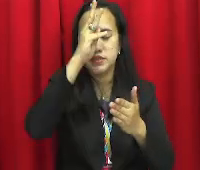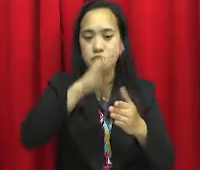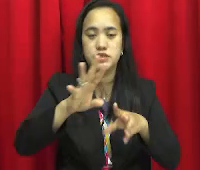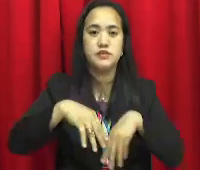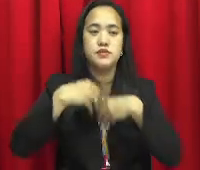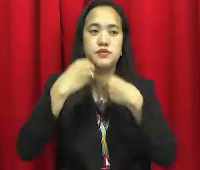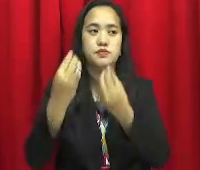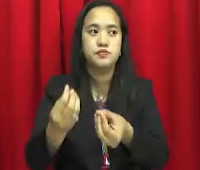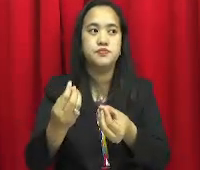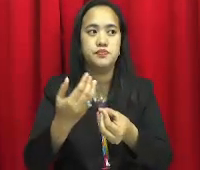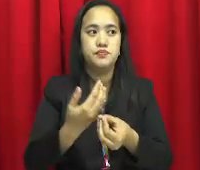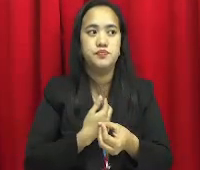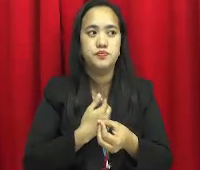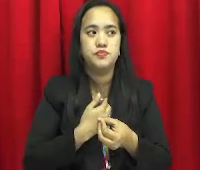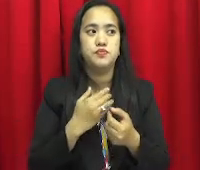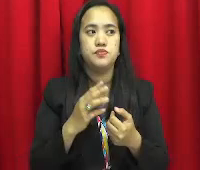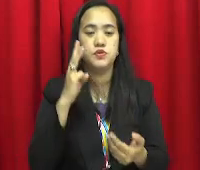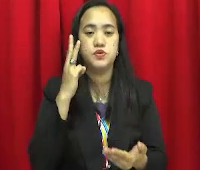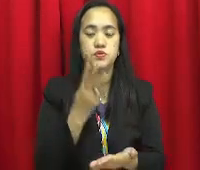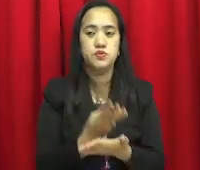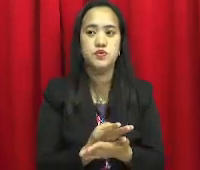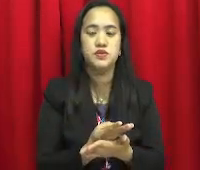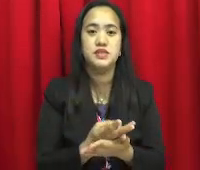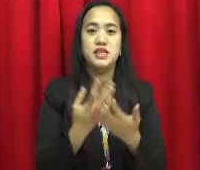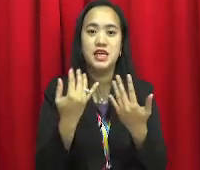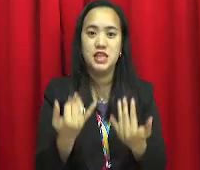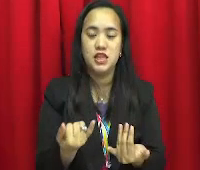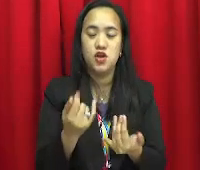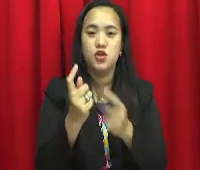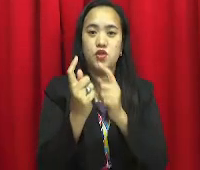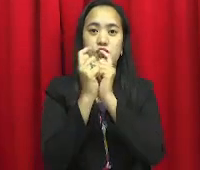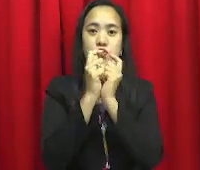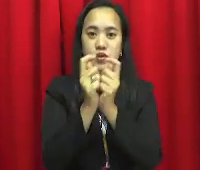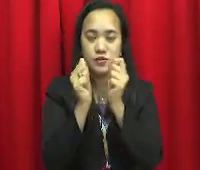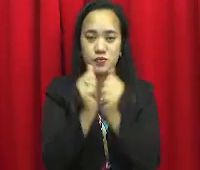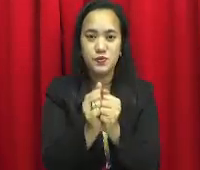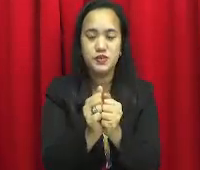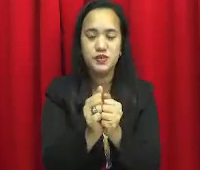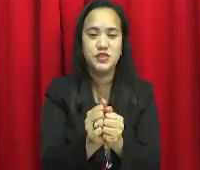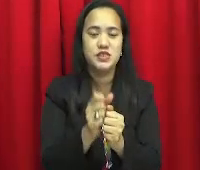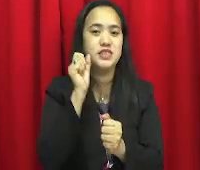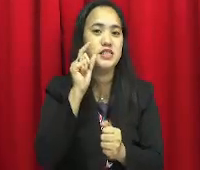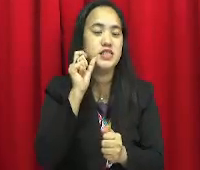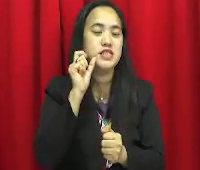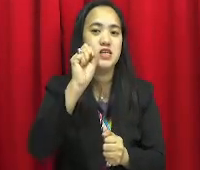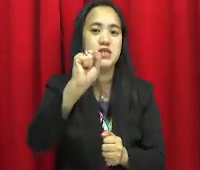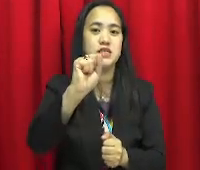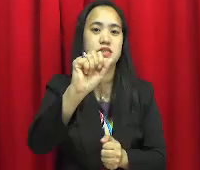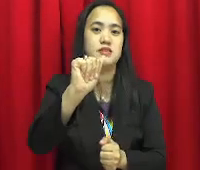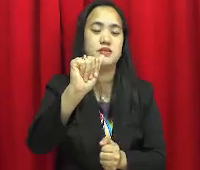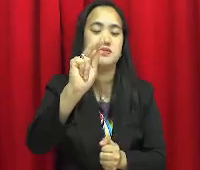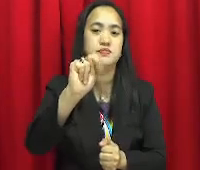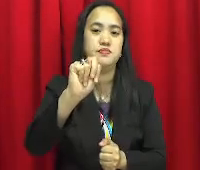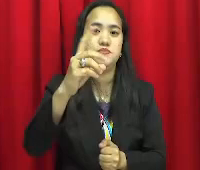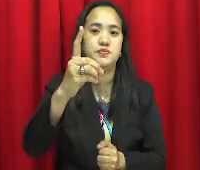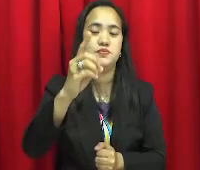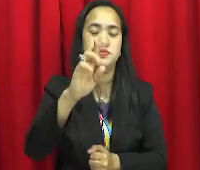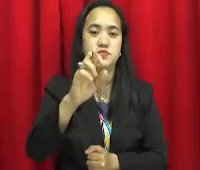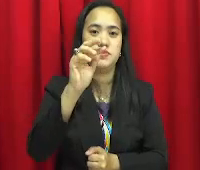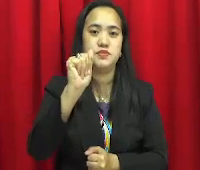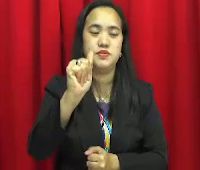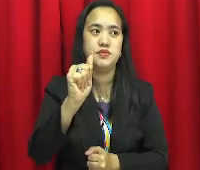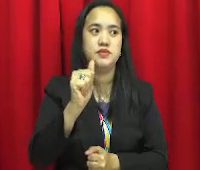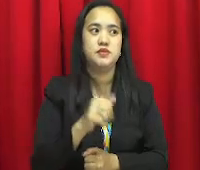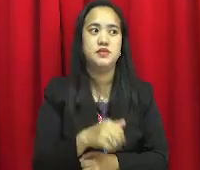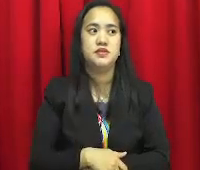na pagkasama ko asawa ko. Diba? Yeah. So yun ang pinakamaganda. Alright. Sige